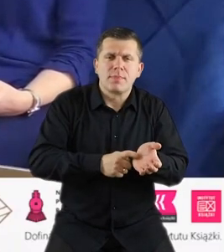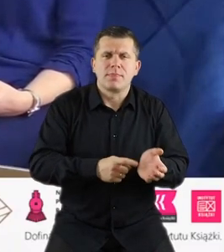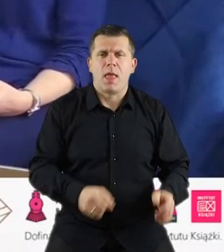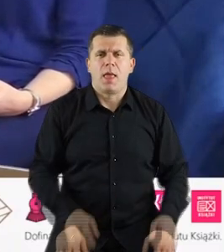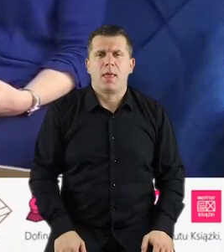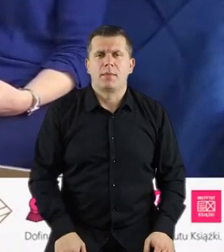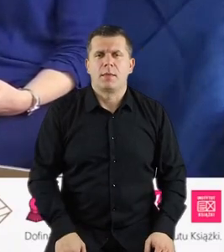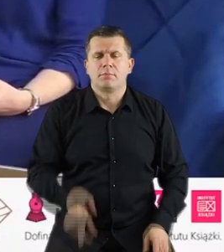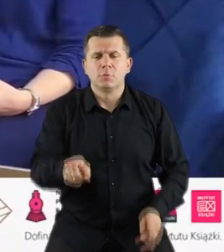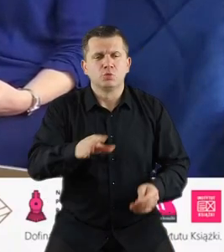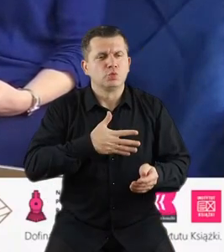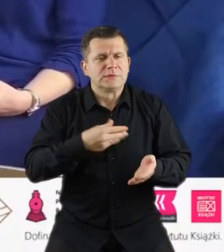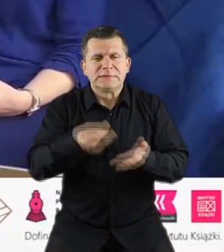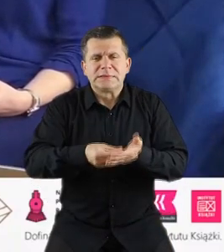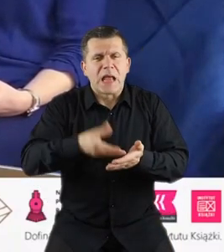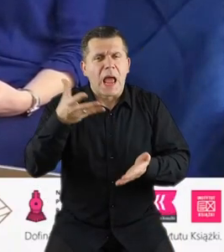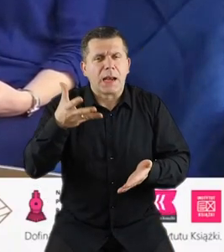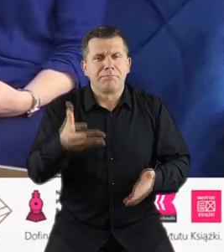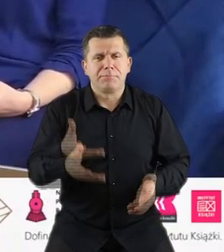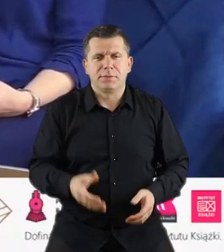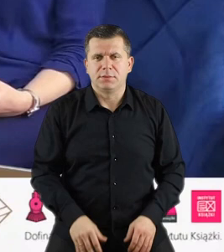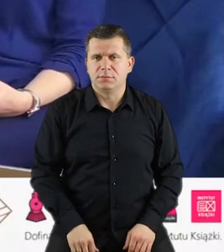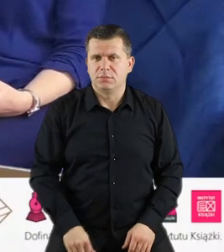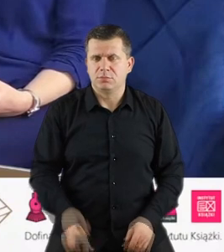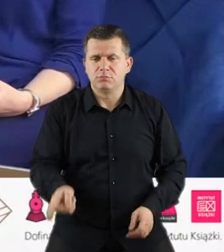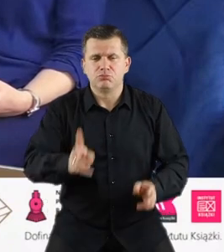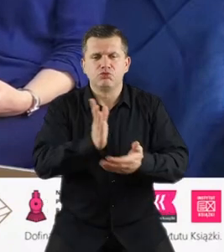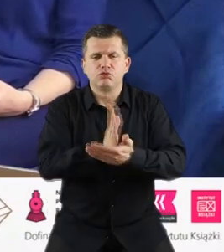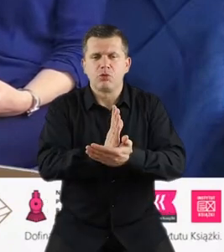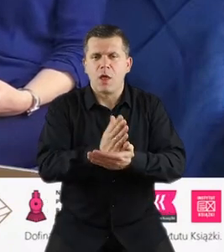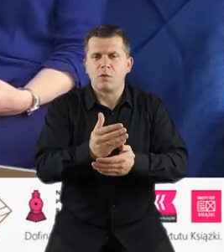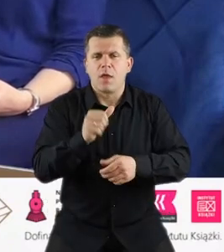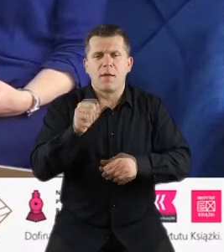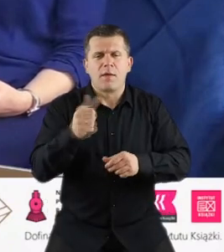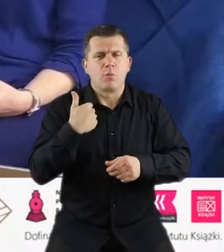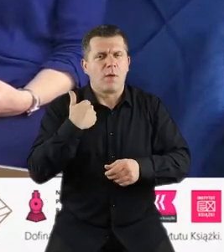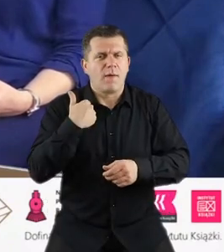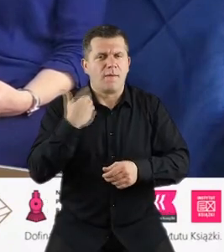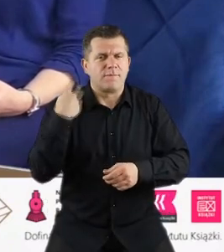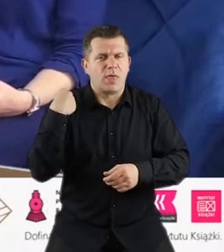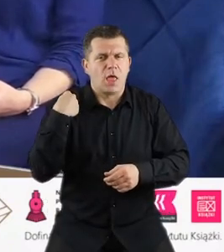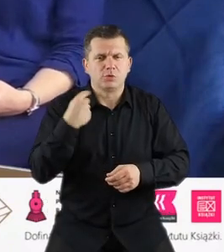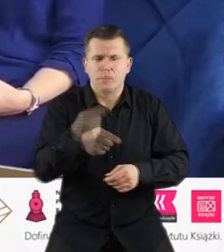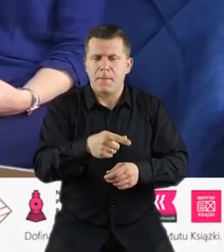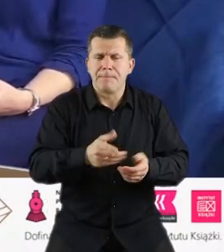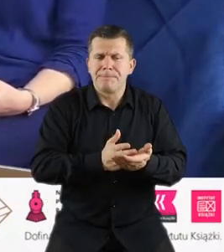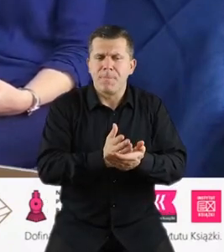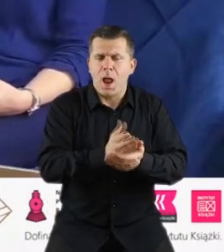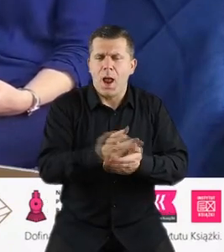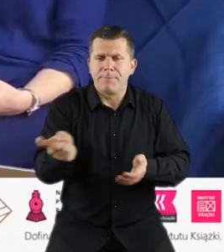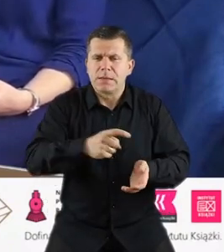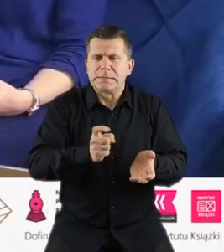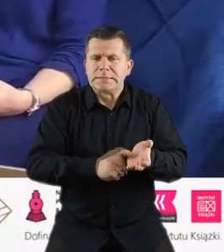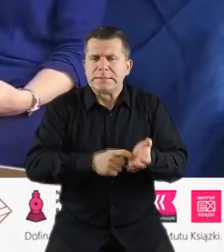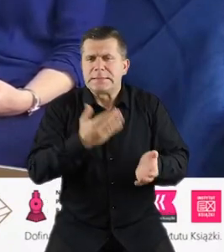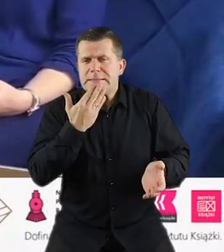takim skarbem, bo takim skarbem w średniowieczu były mapy. Pożądali tych map, szczególnie